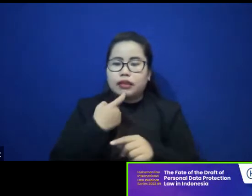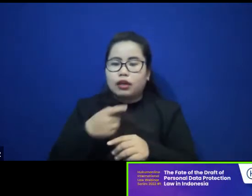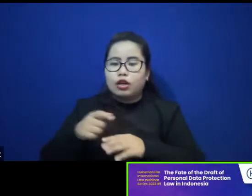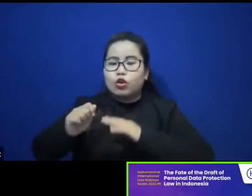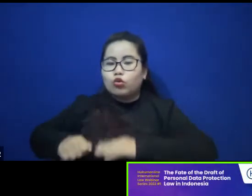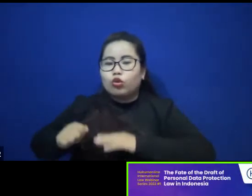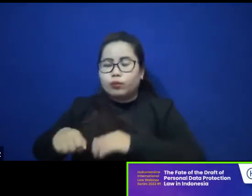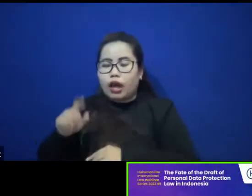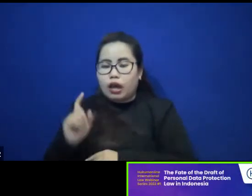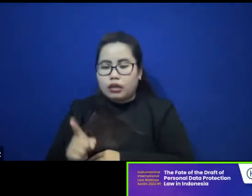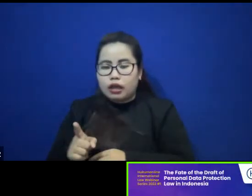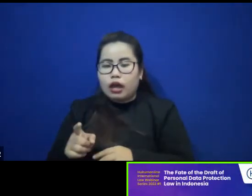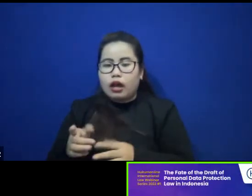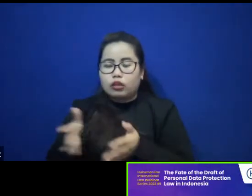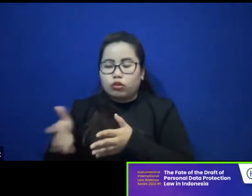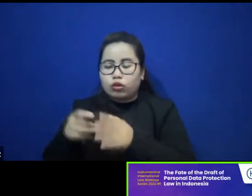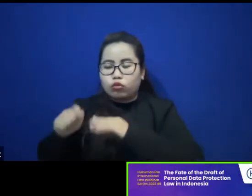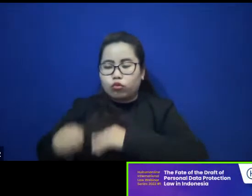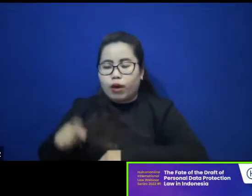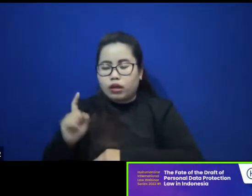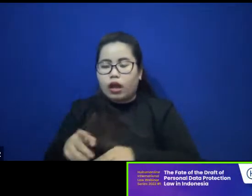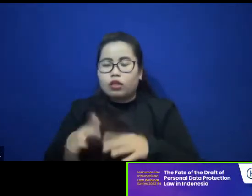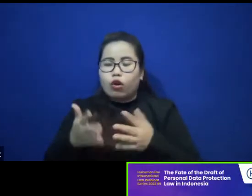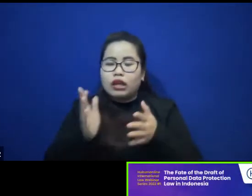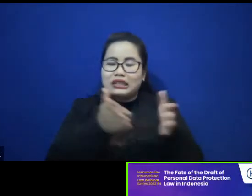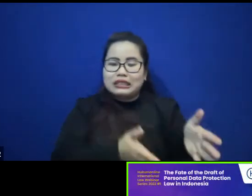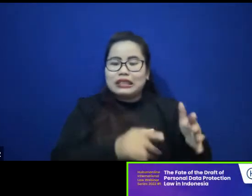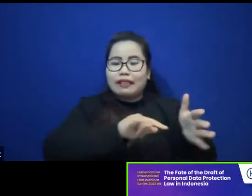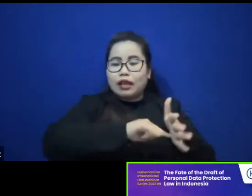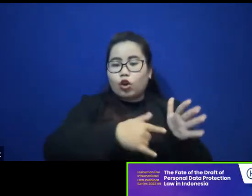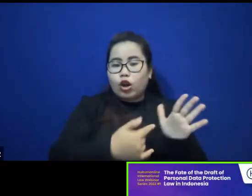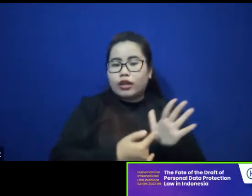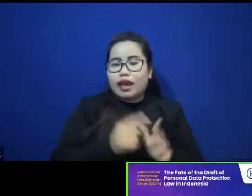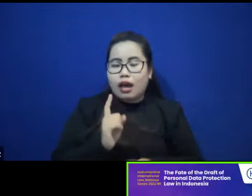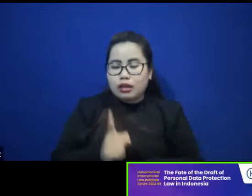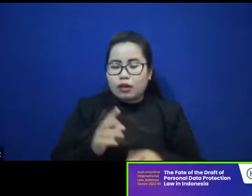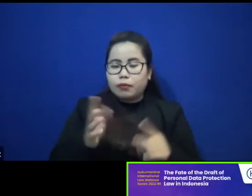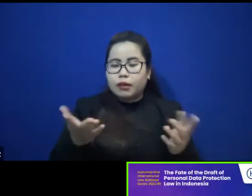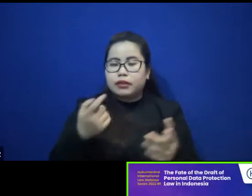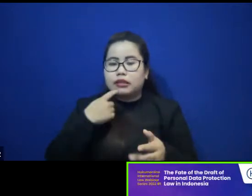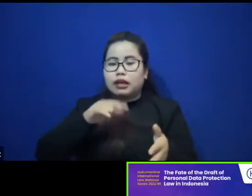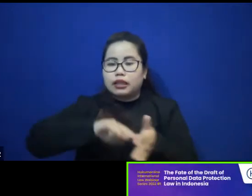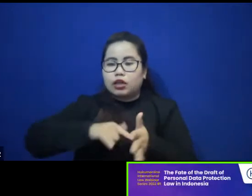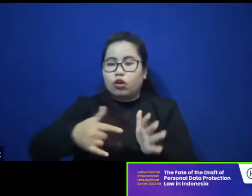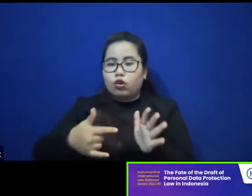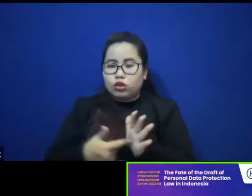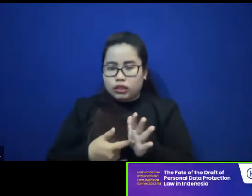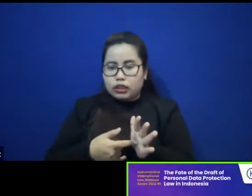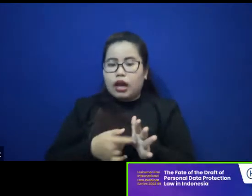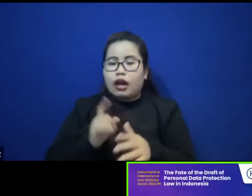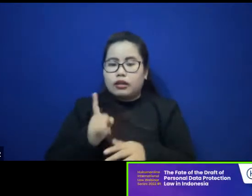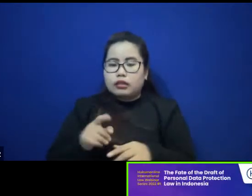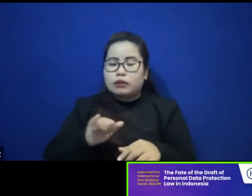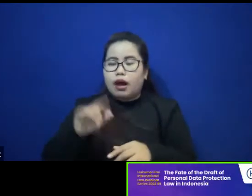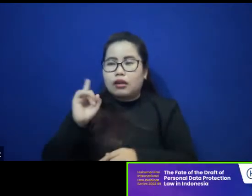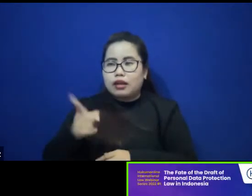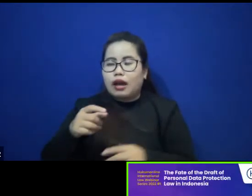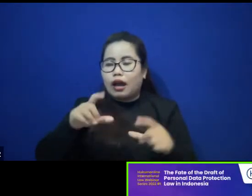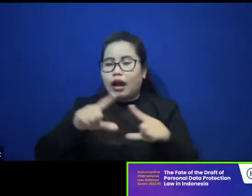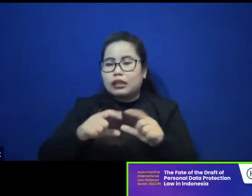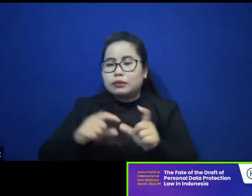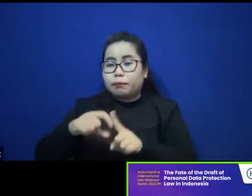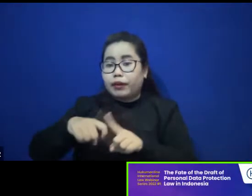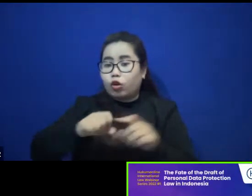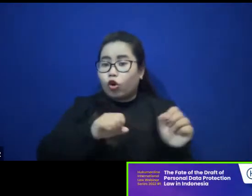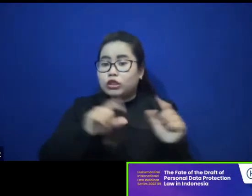juga ada sisi juga teknologinya teknologi media lo dan juga ada aspek konseptual ya jadi memang